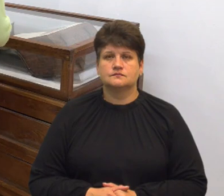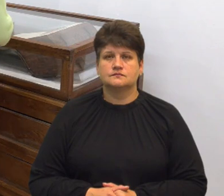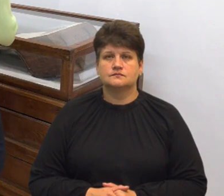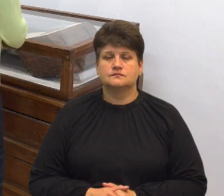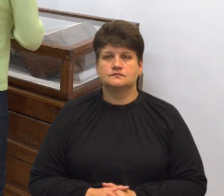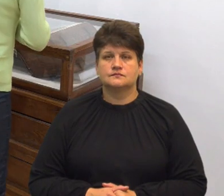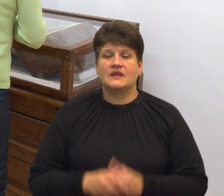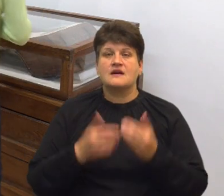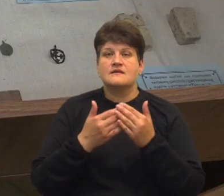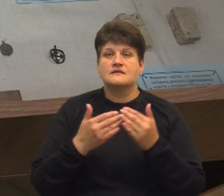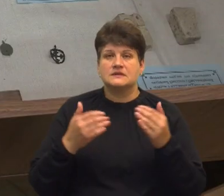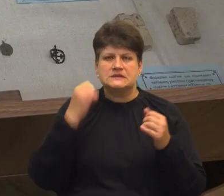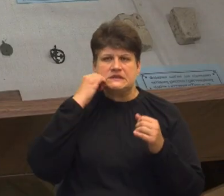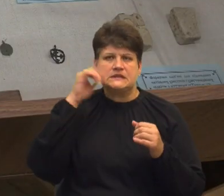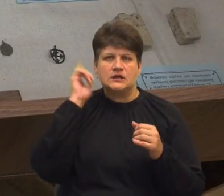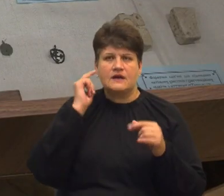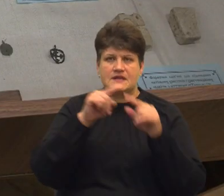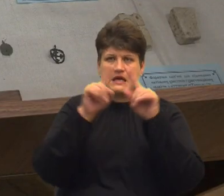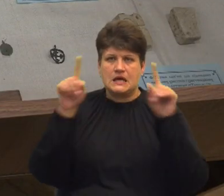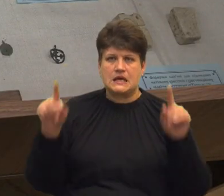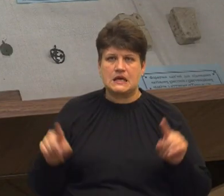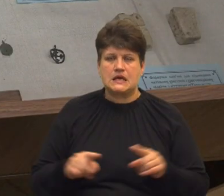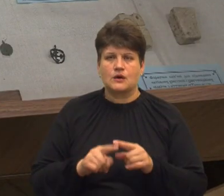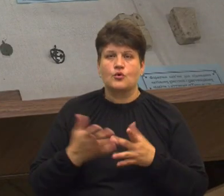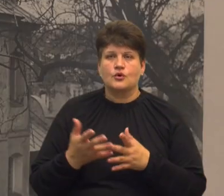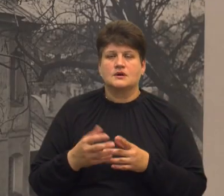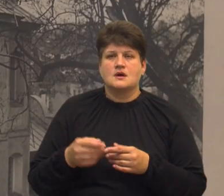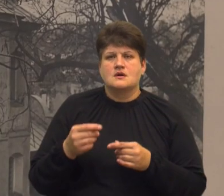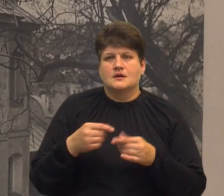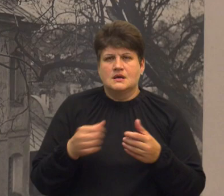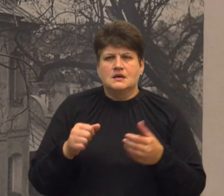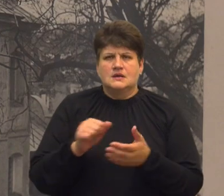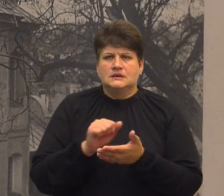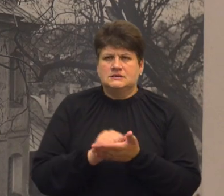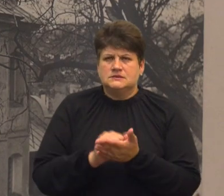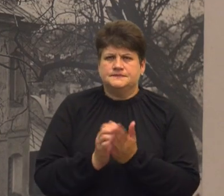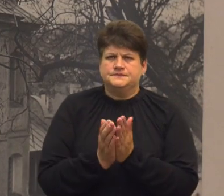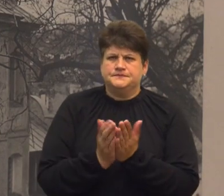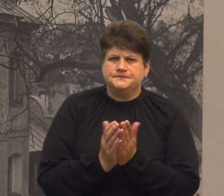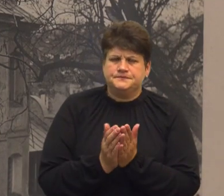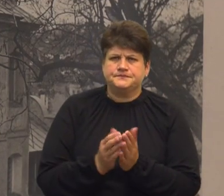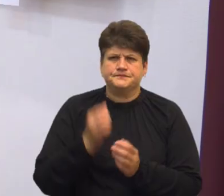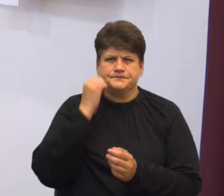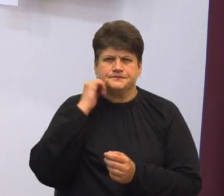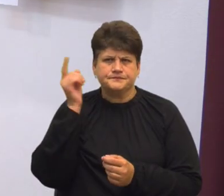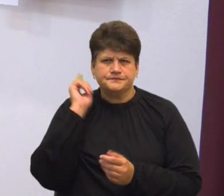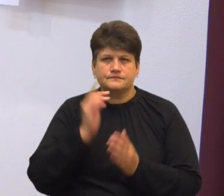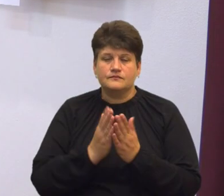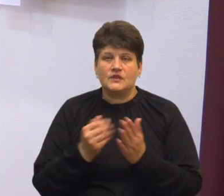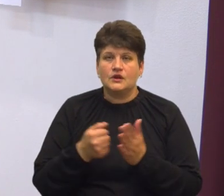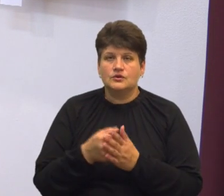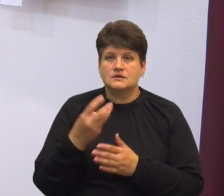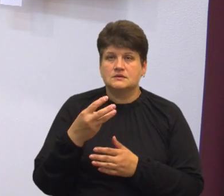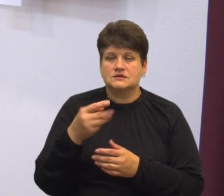виставку стародавніх ікон археологічних знахідок стародруків та світлин до 1035 річниці Хрещення Русі